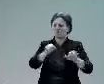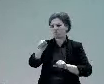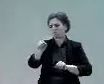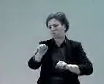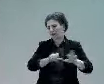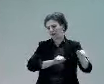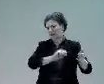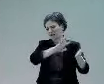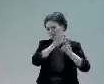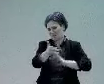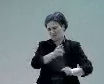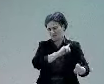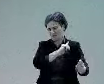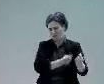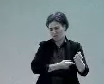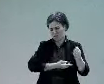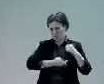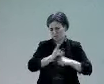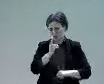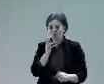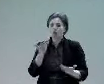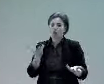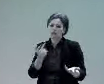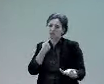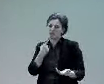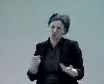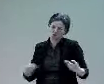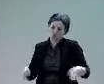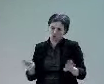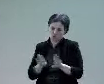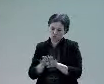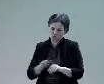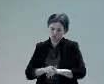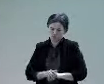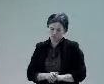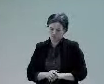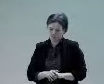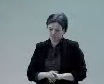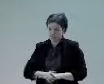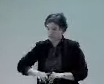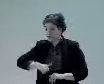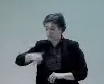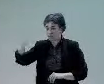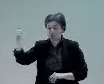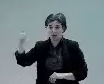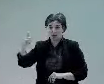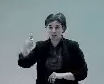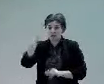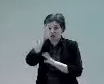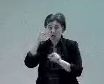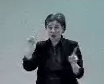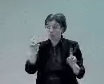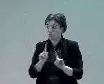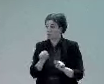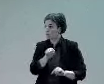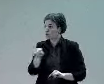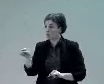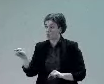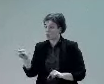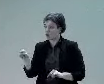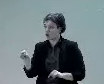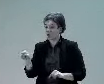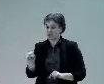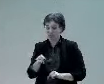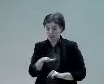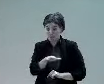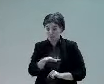di rafforzarla. E allora dico, e vado verso le conclusioni, soprattutto non illudiamoci, che quella